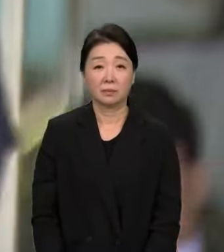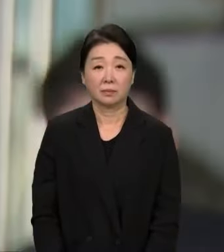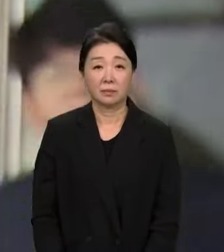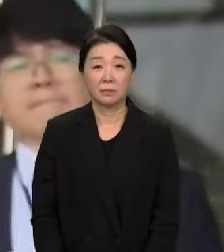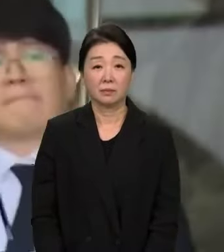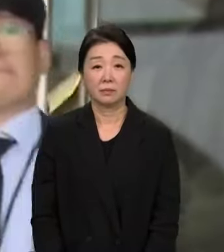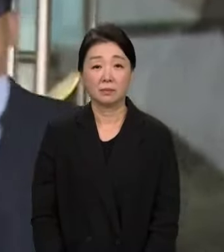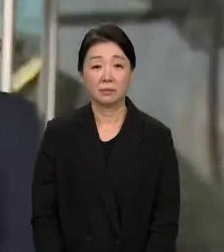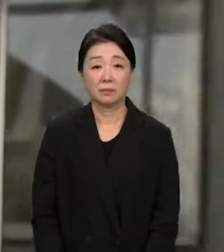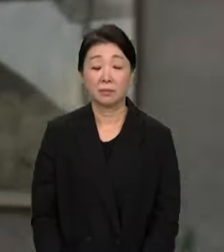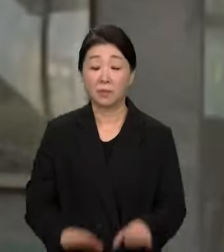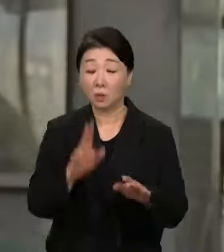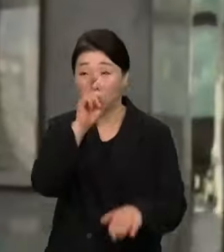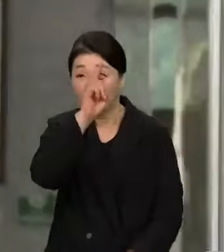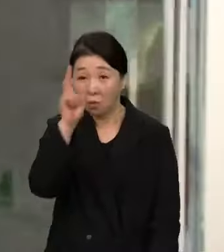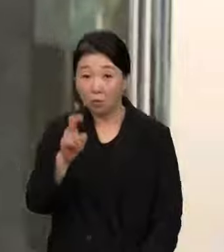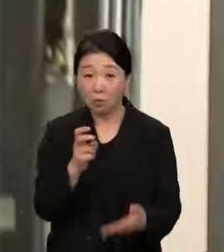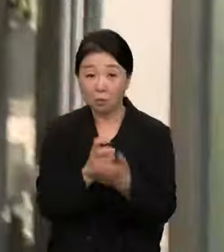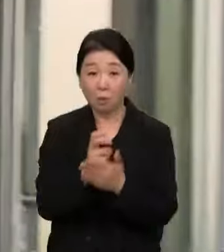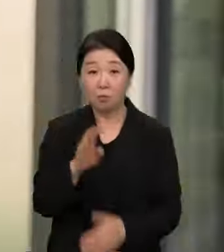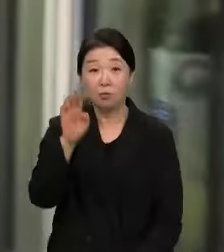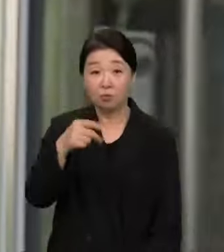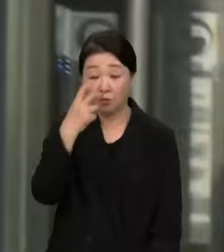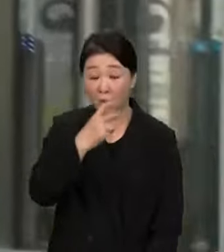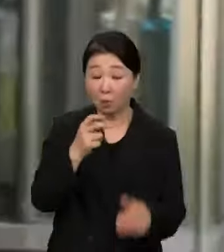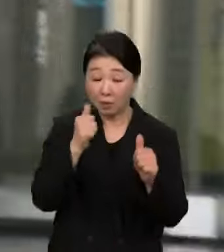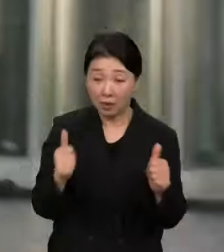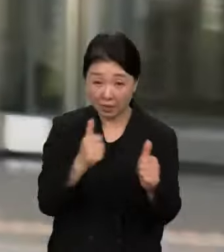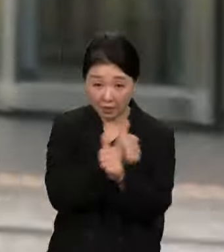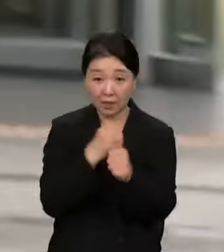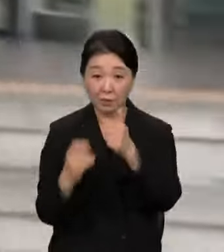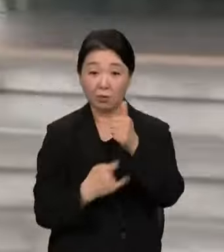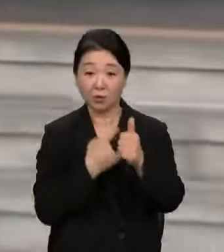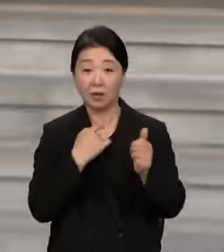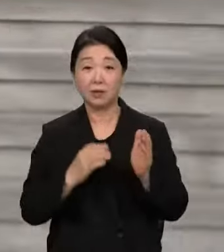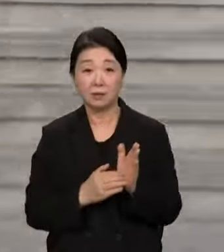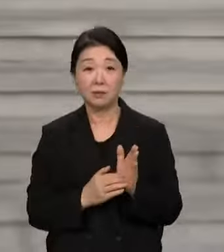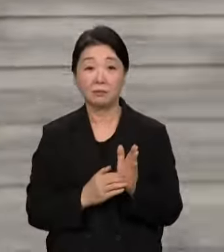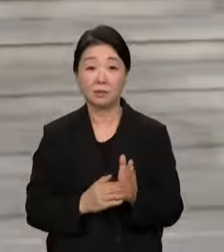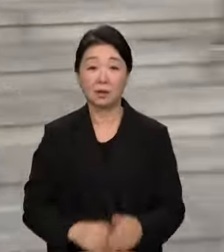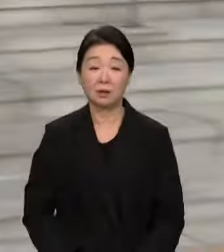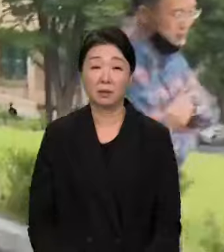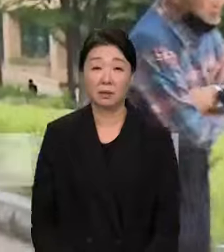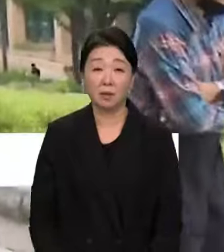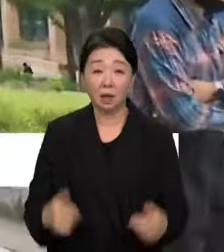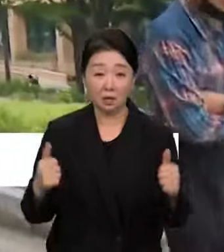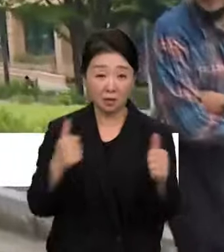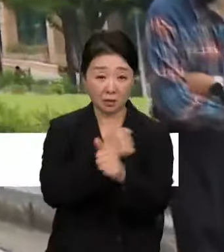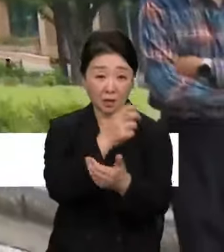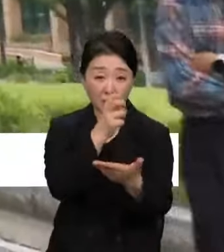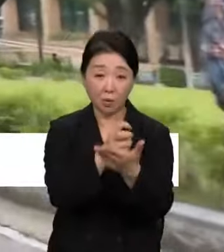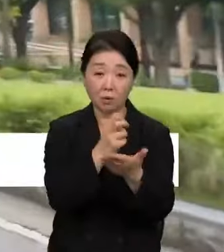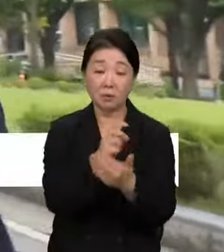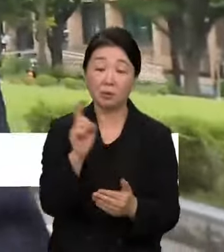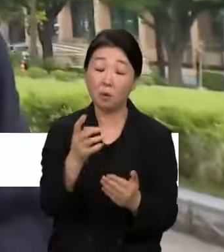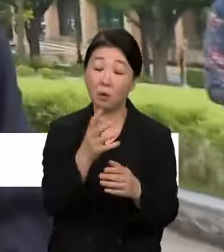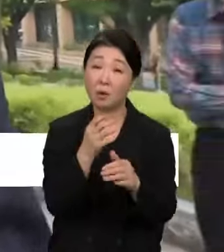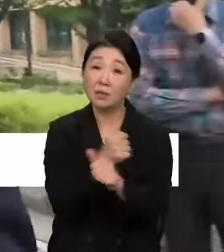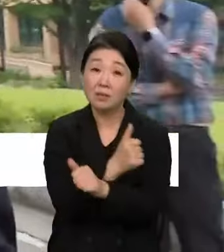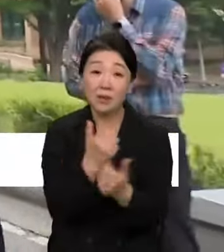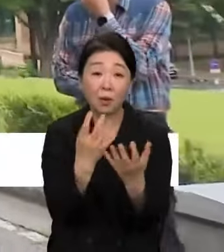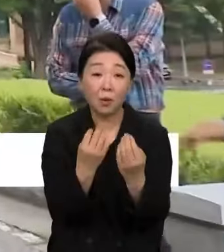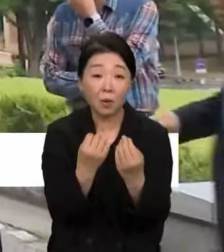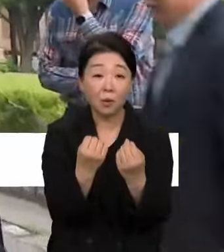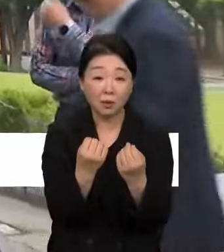기자입니다 오늘 오후 법무부에서 검찰인사위원회가 열렸습니다 라든지 인사 시기에 대해서